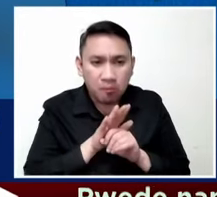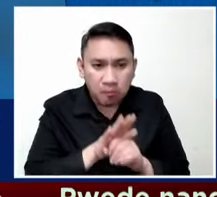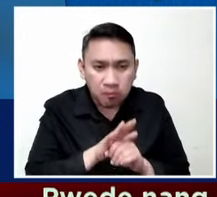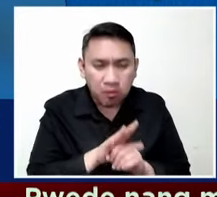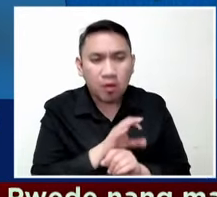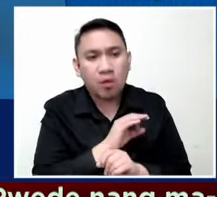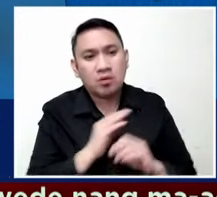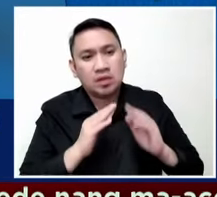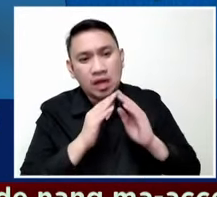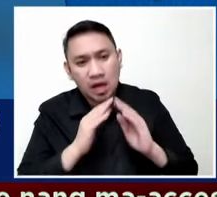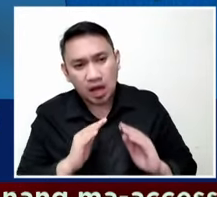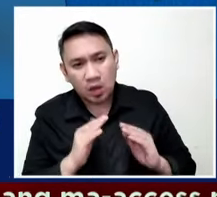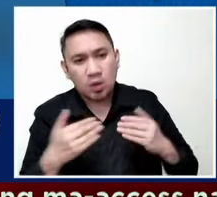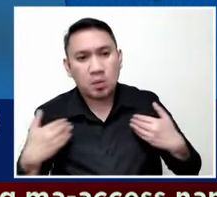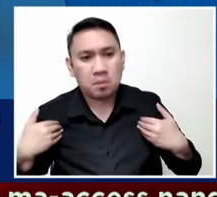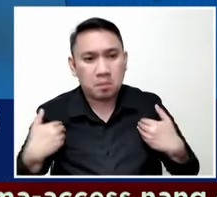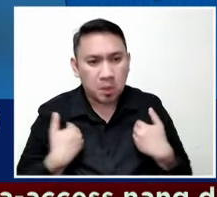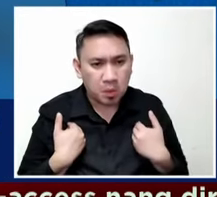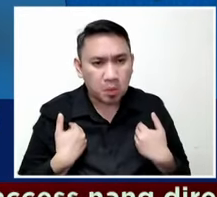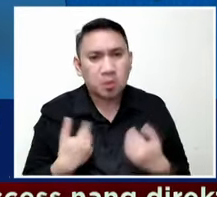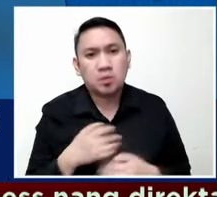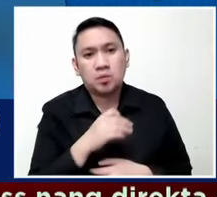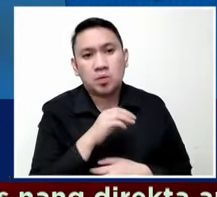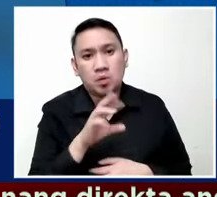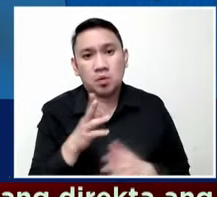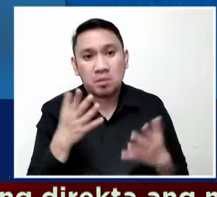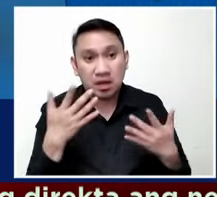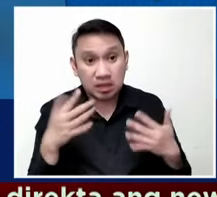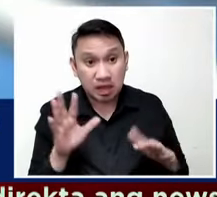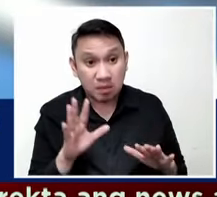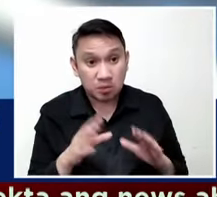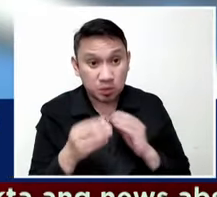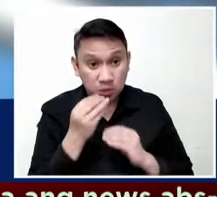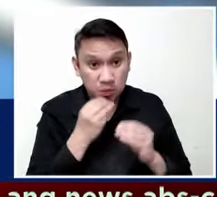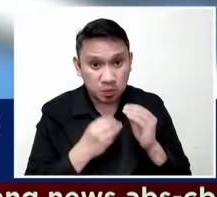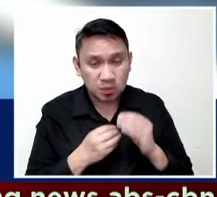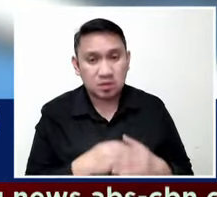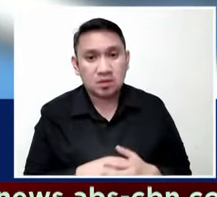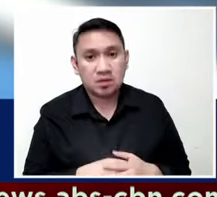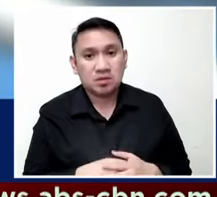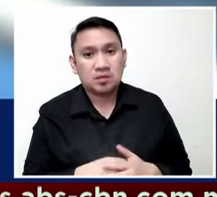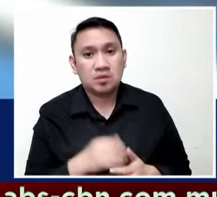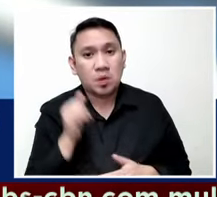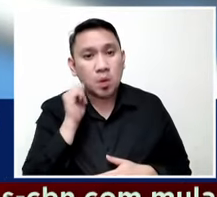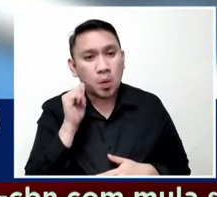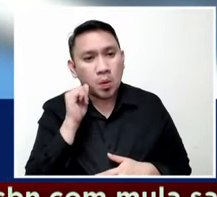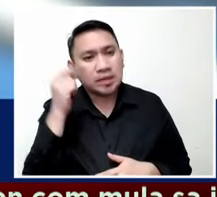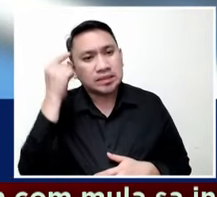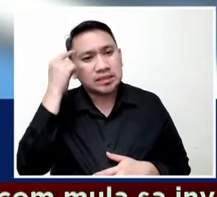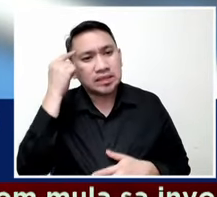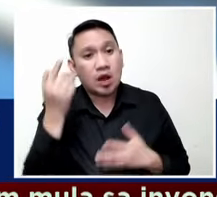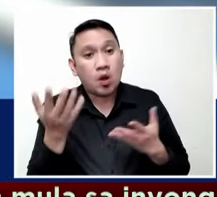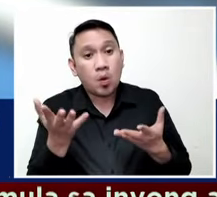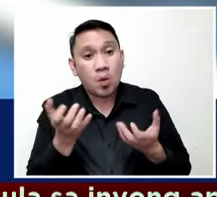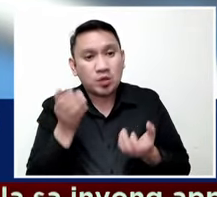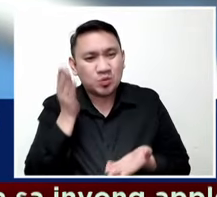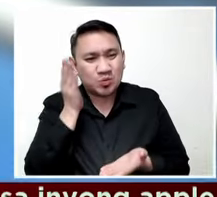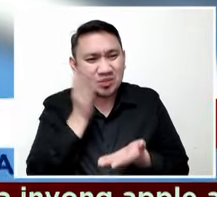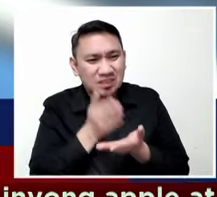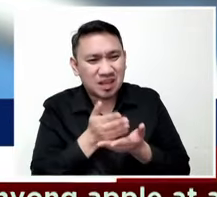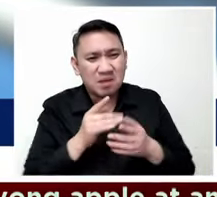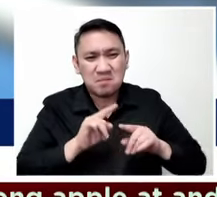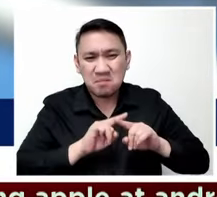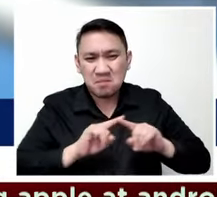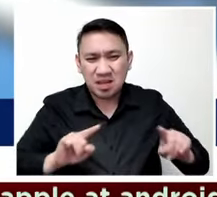pag-pagod. Tapos pag after kumain, lalo na yun. Nasa isip ko naman na talaga mag-quit. Yun nga lang, mahirap